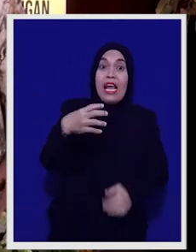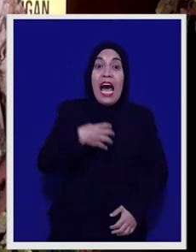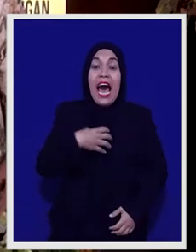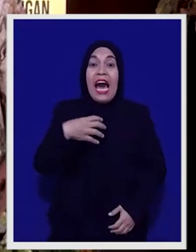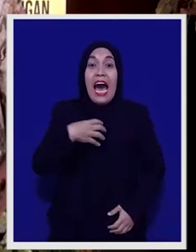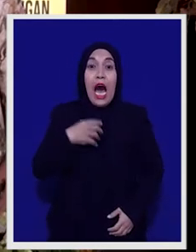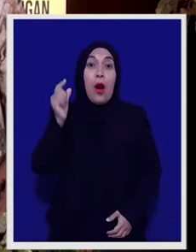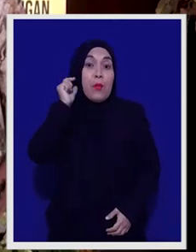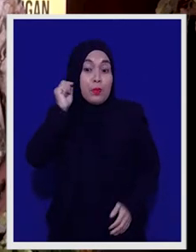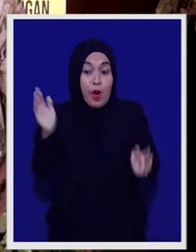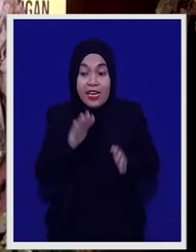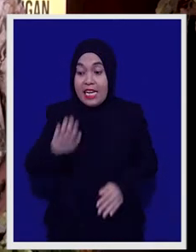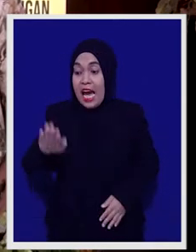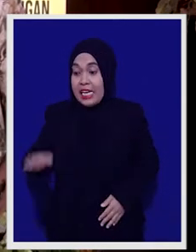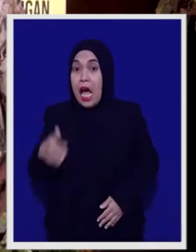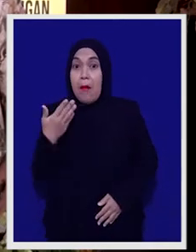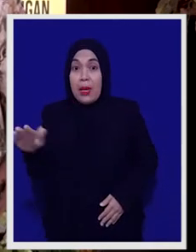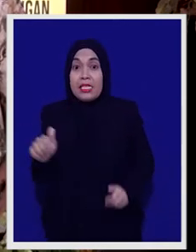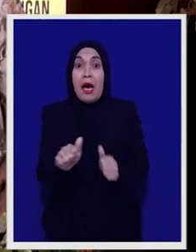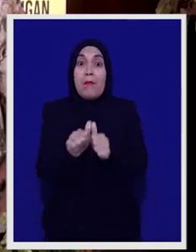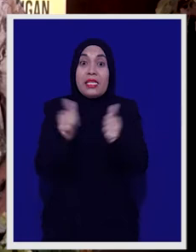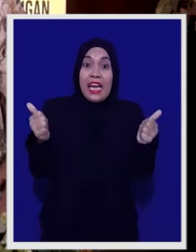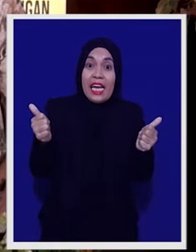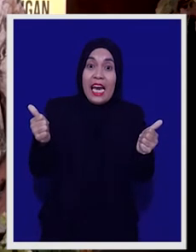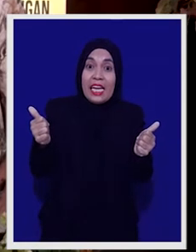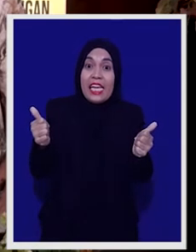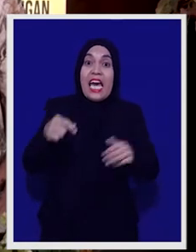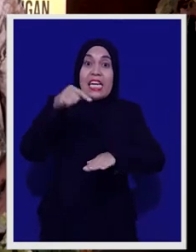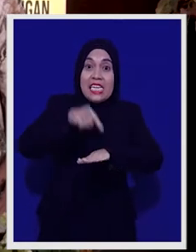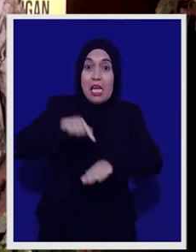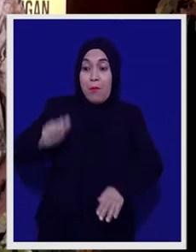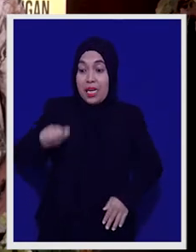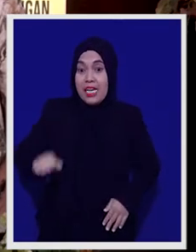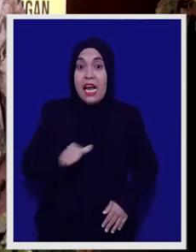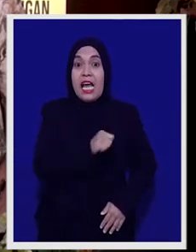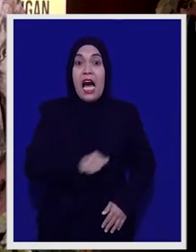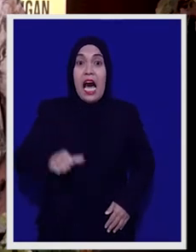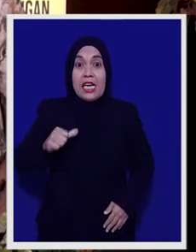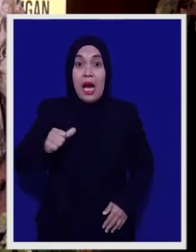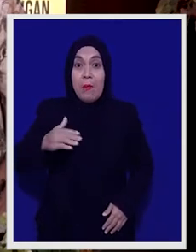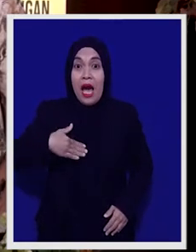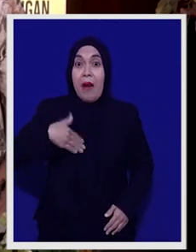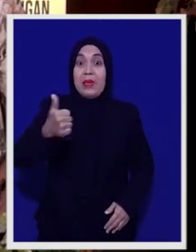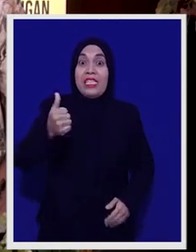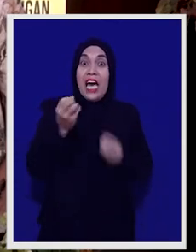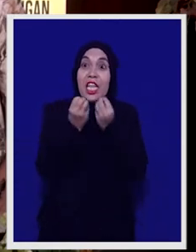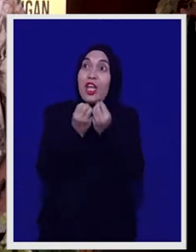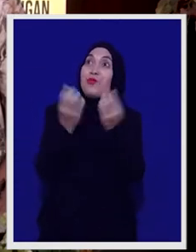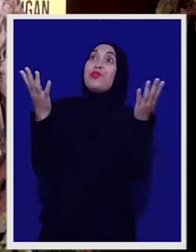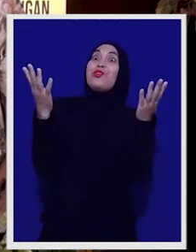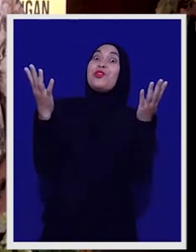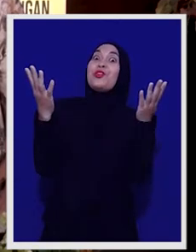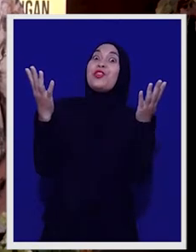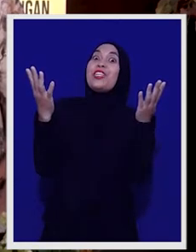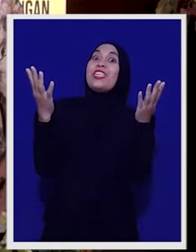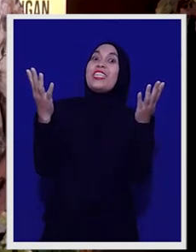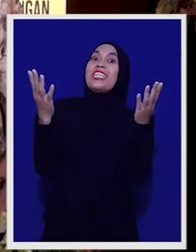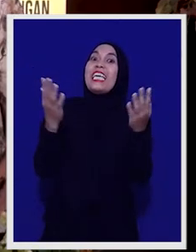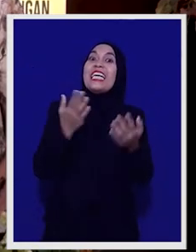pemenuhan hak-hak perempuan dan anak pasca penceraian di peradilan agama dapat